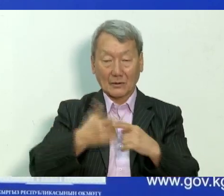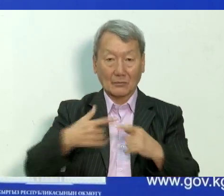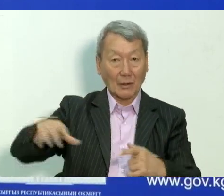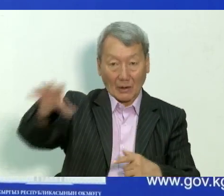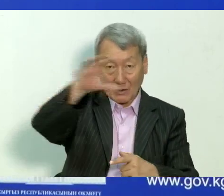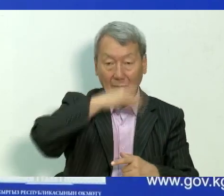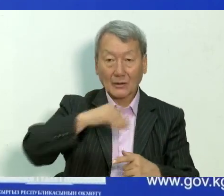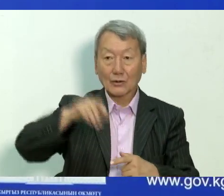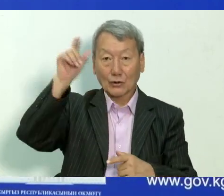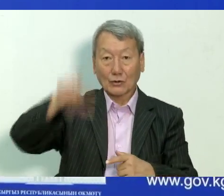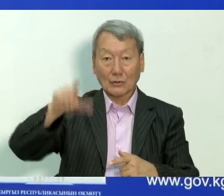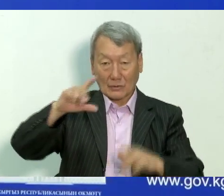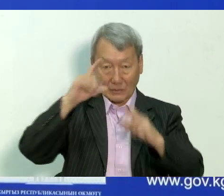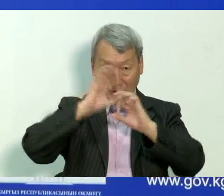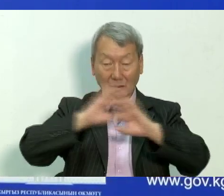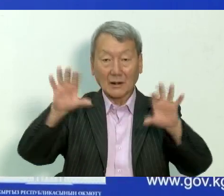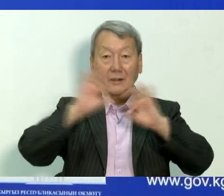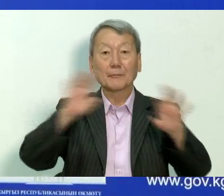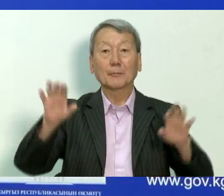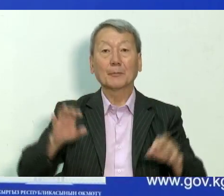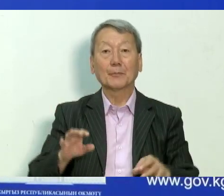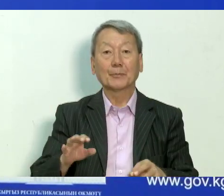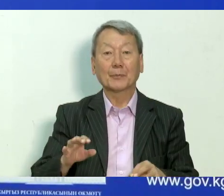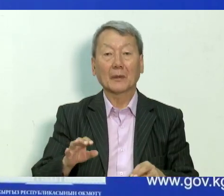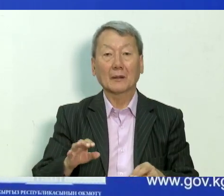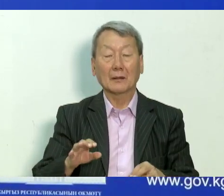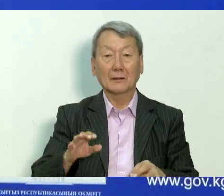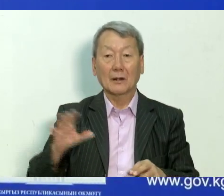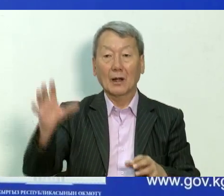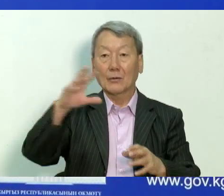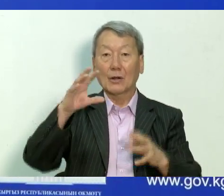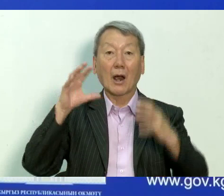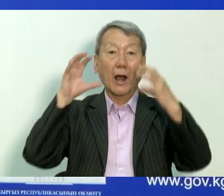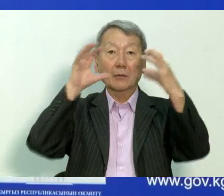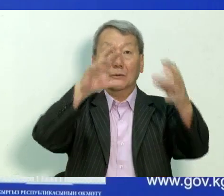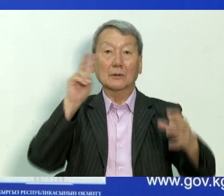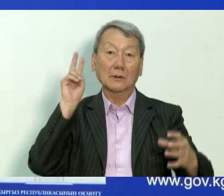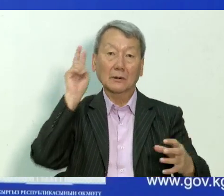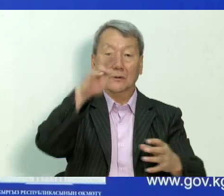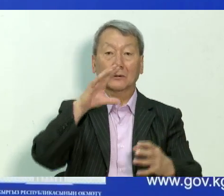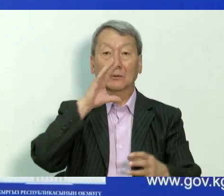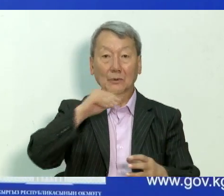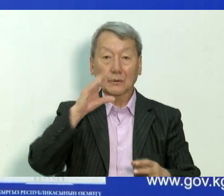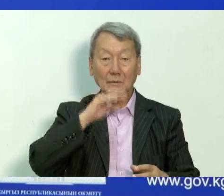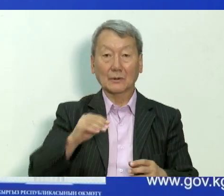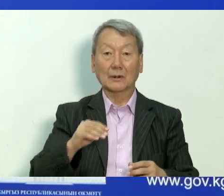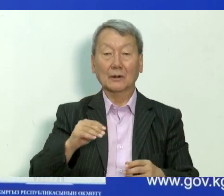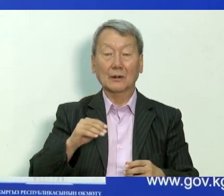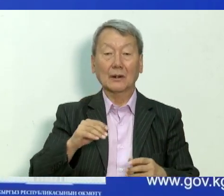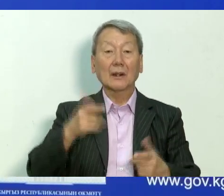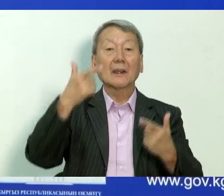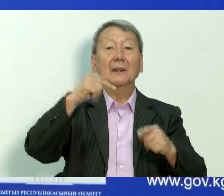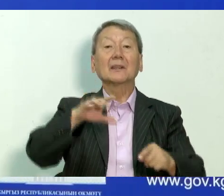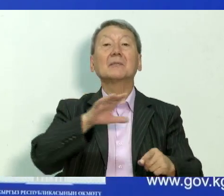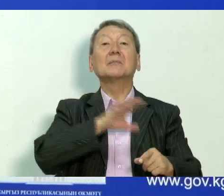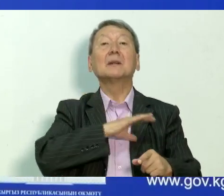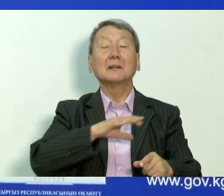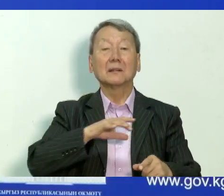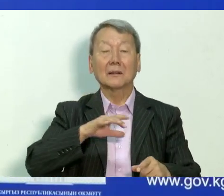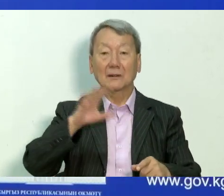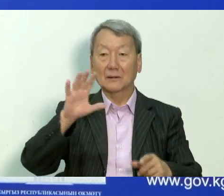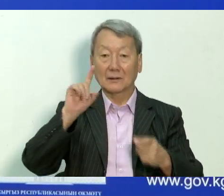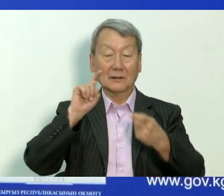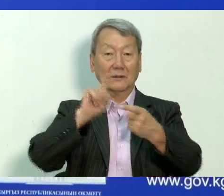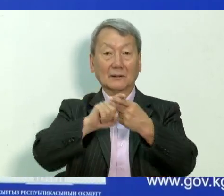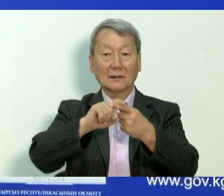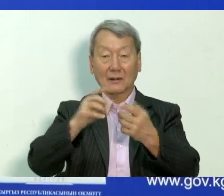биздин адистердин айтканына караганда коомдук транспорттордо кайда жүргөнүн иликтеп